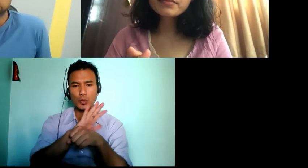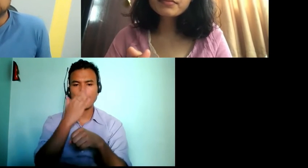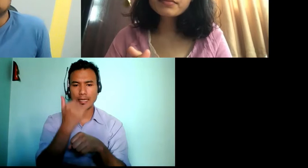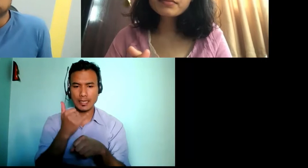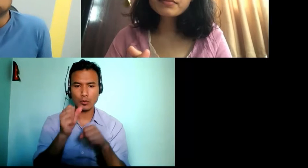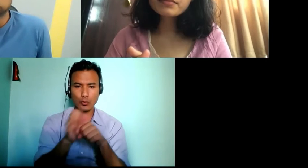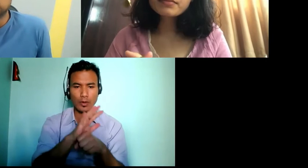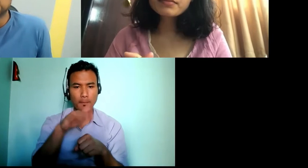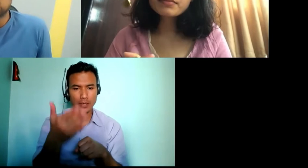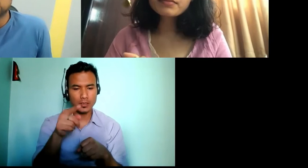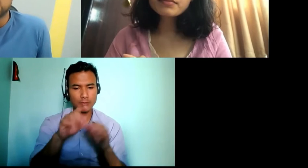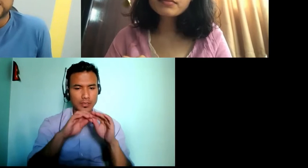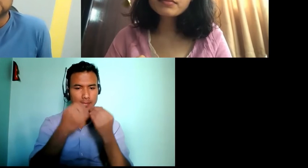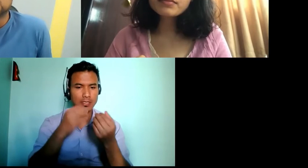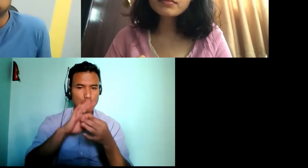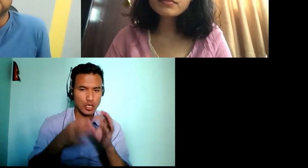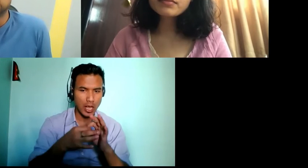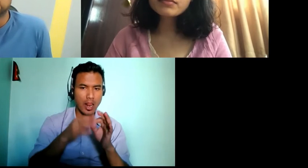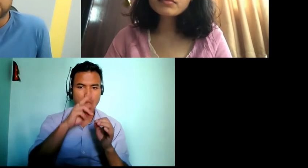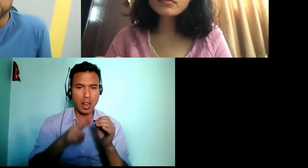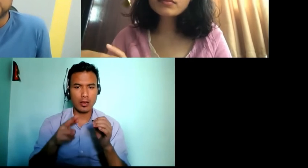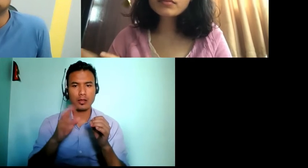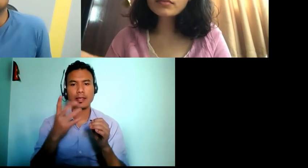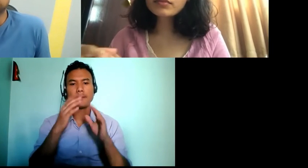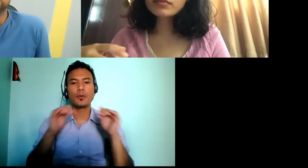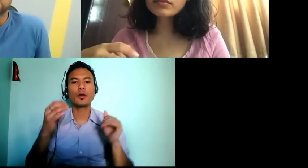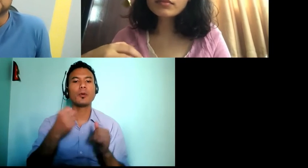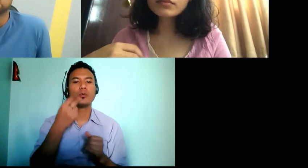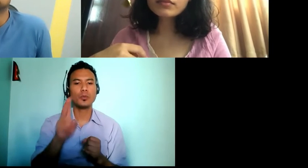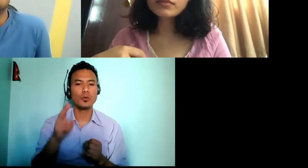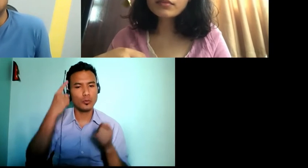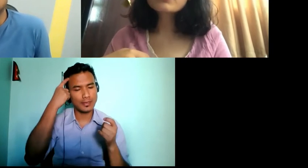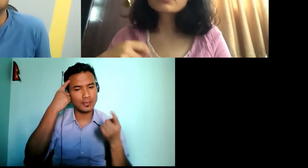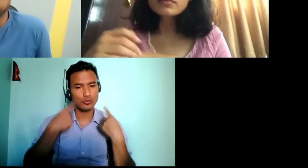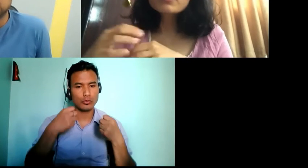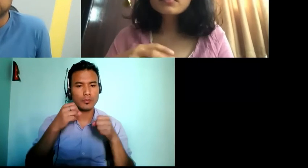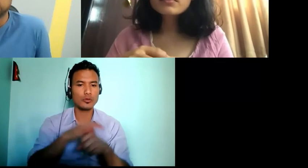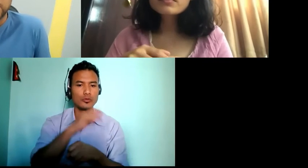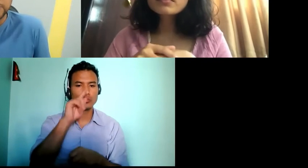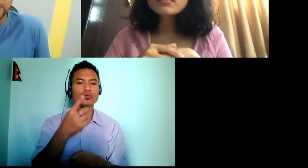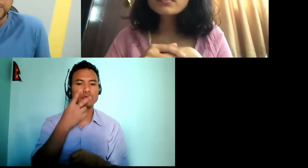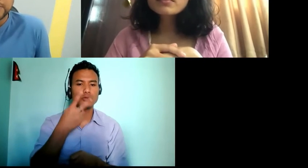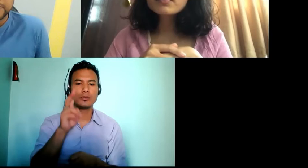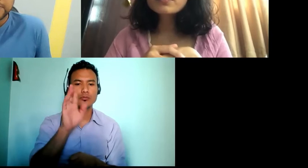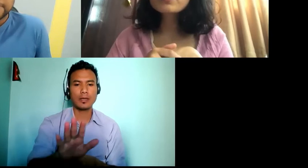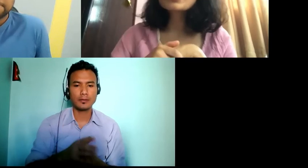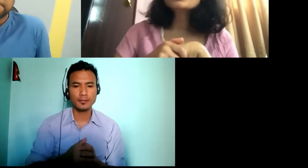कोरोना पछि चाहिँ तपाईँको सोसियल मिडियाको र अगाडि तपाईँले के भिन्नता पाउनुभयो र यसको मानसिक स्वास्थ्यमा कस्तो कस्तो खालको असरहरू तपाईँले देख्नुभयो?